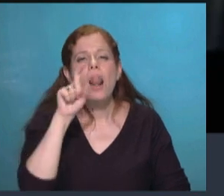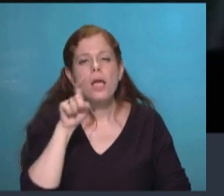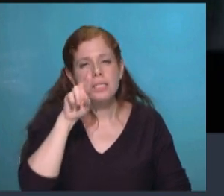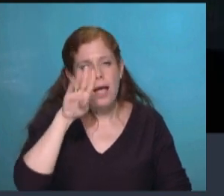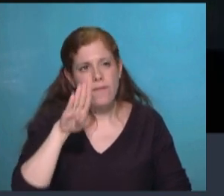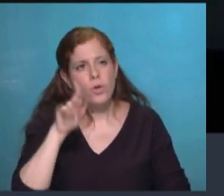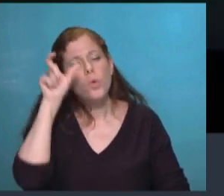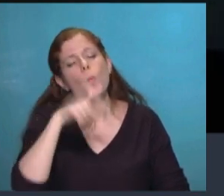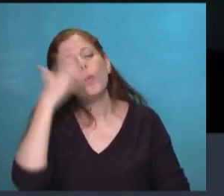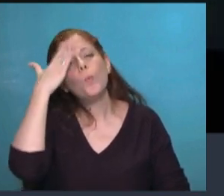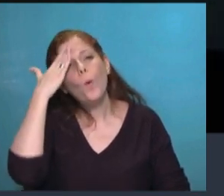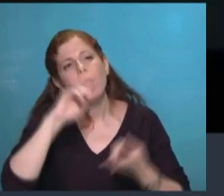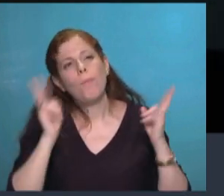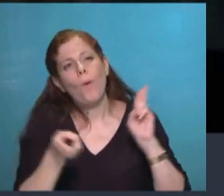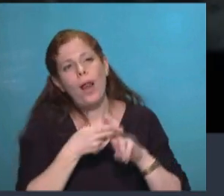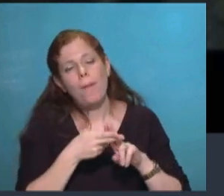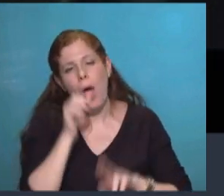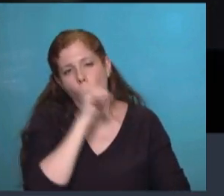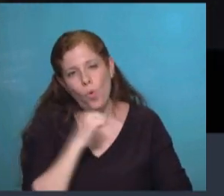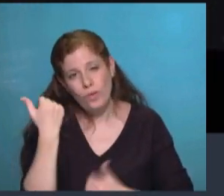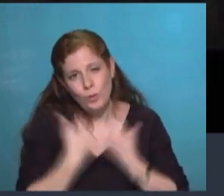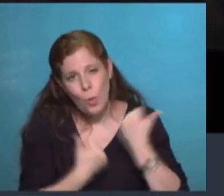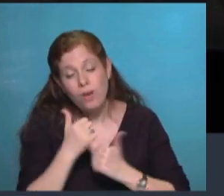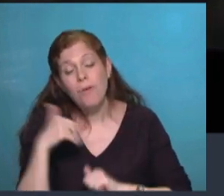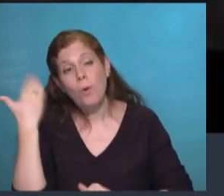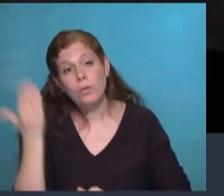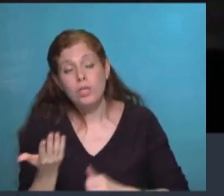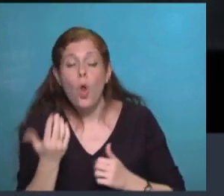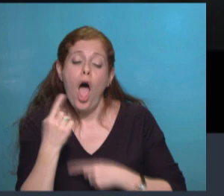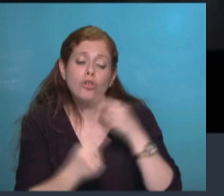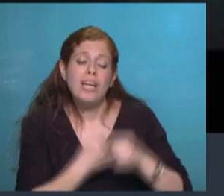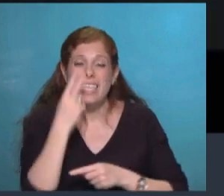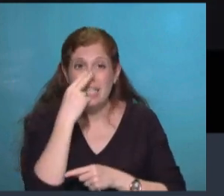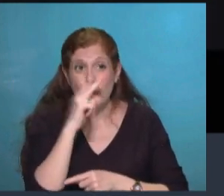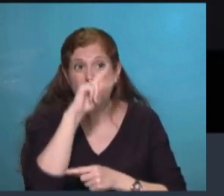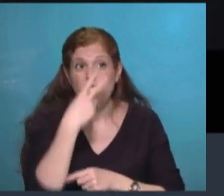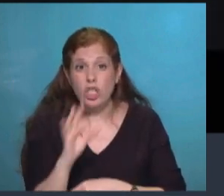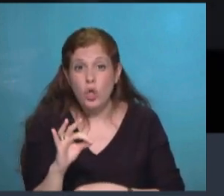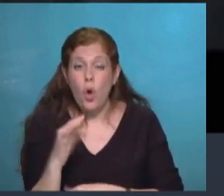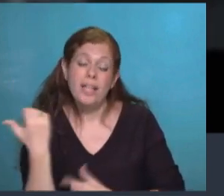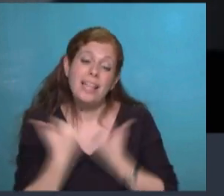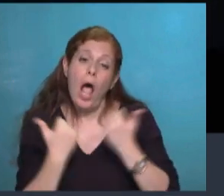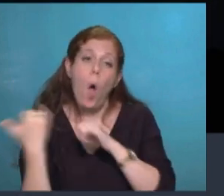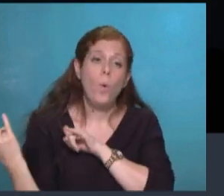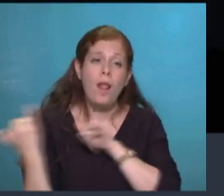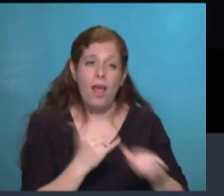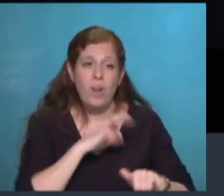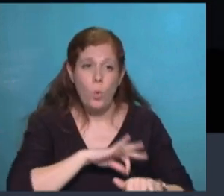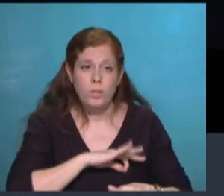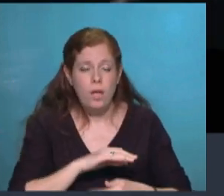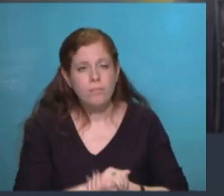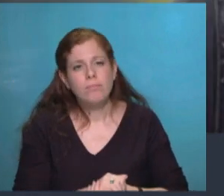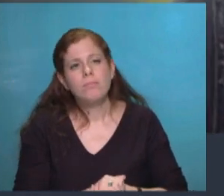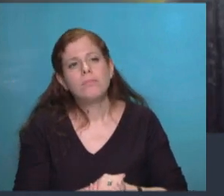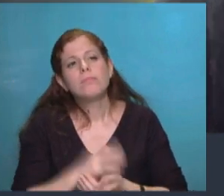בעולם האירוויזיון ומחוץ לו, שהשנה זה יהיה ניסיונו השני להביא את התחרות לרוסיה. The video is that we